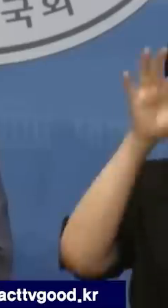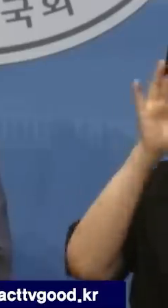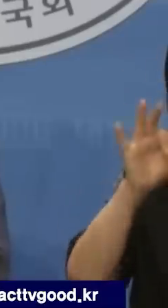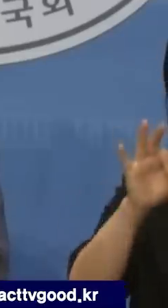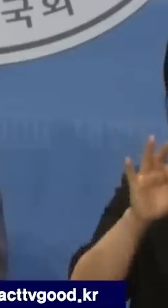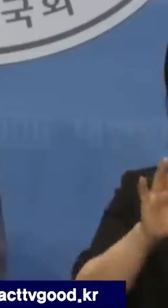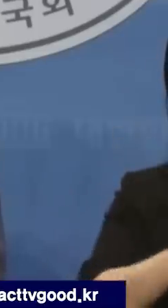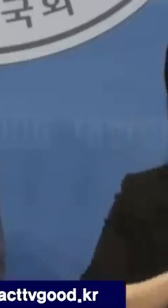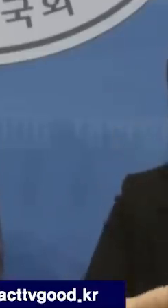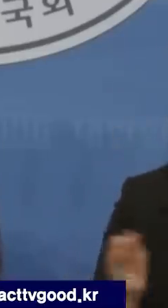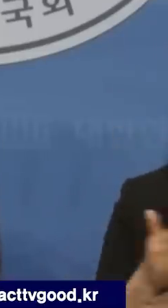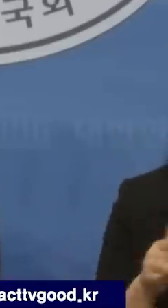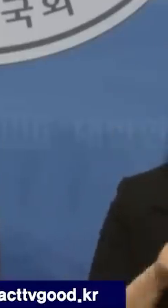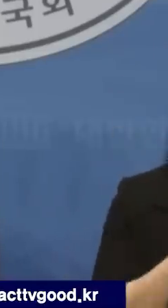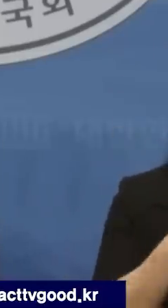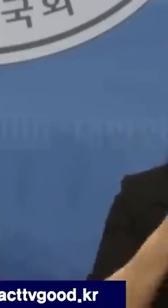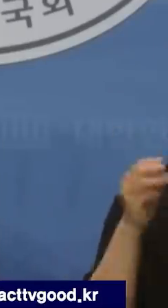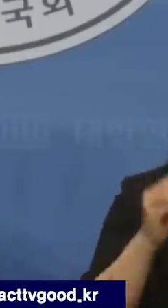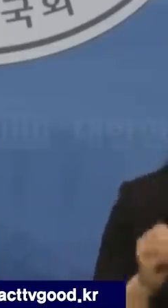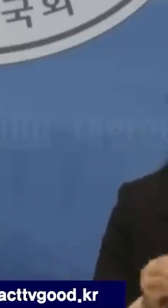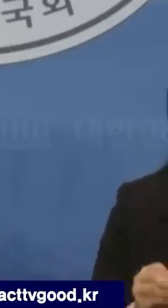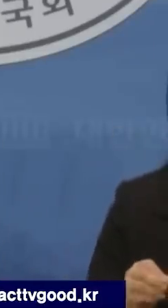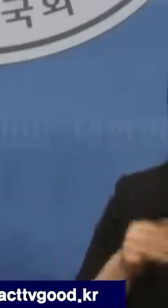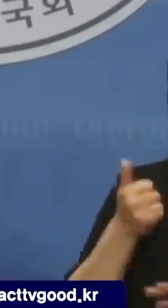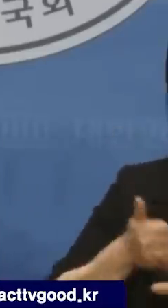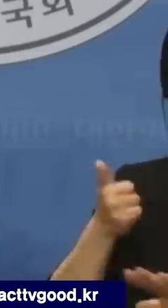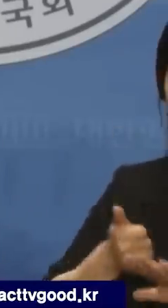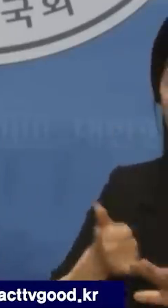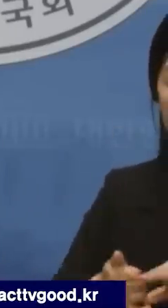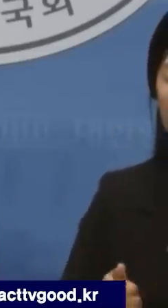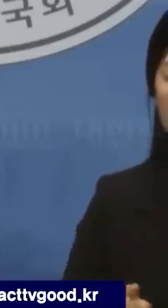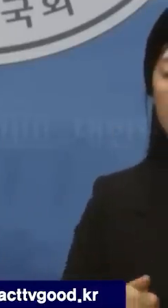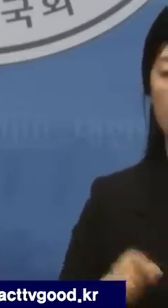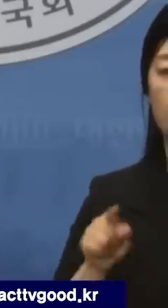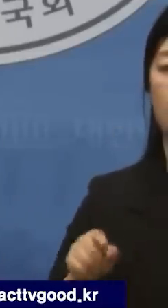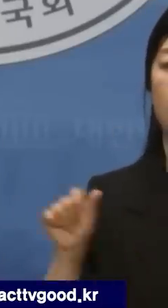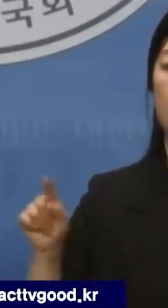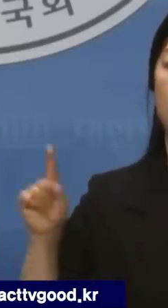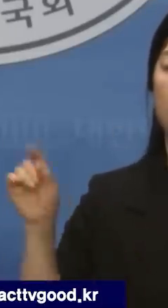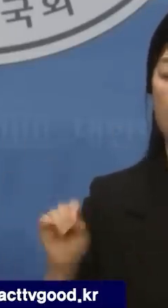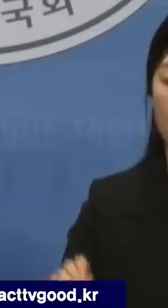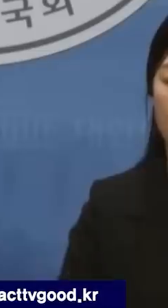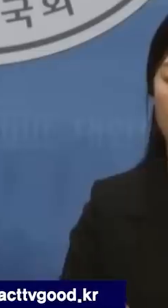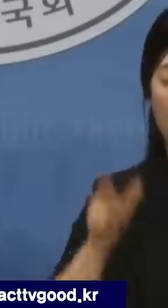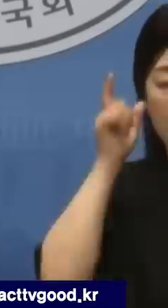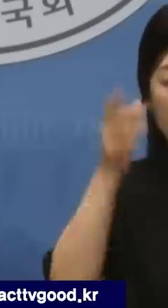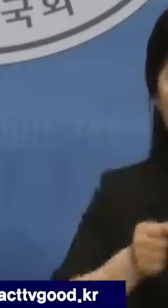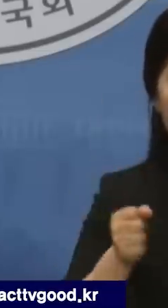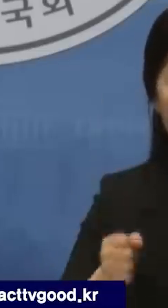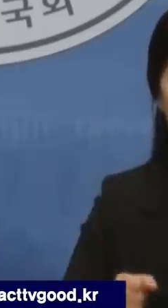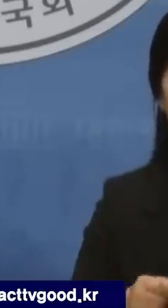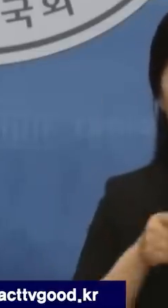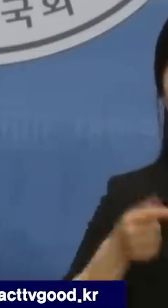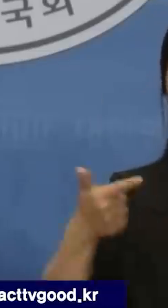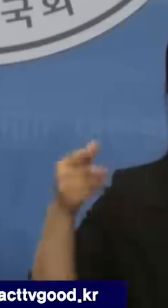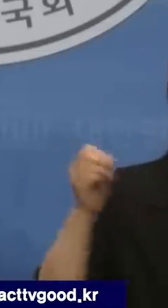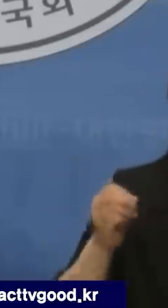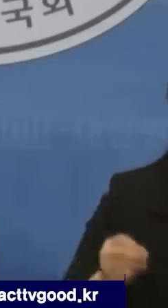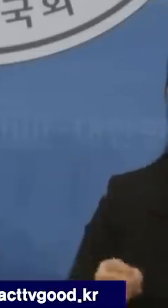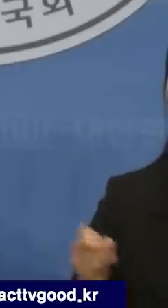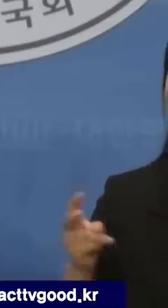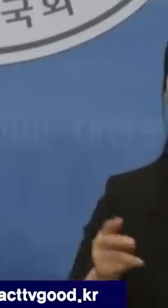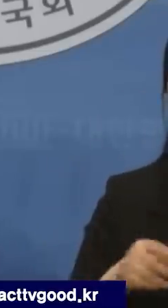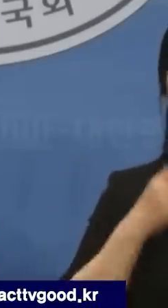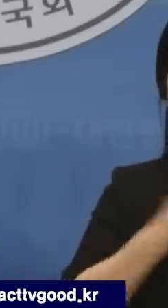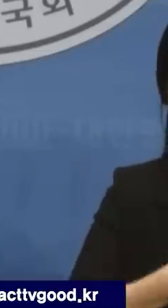따르면 수산물 5.3%, 농산물 21.1%, 축산물